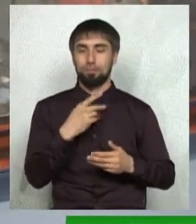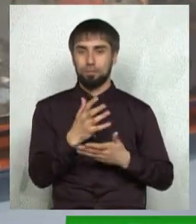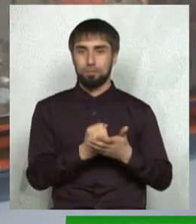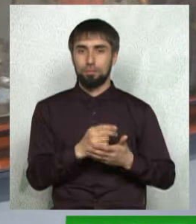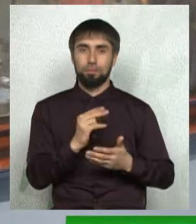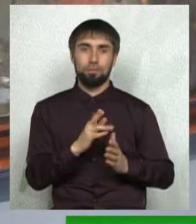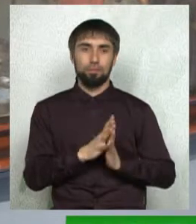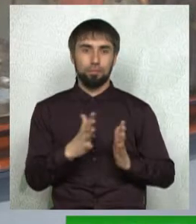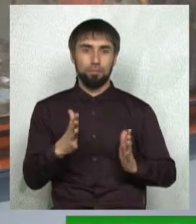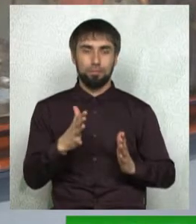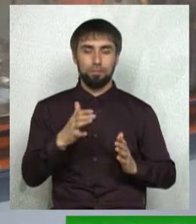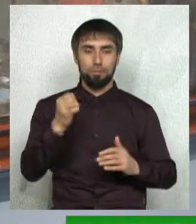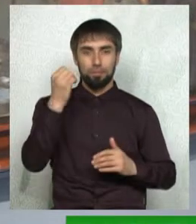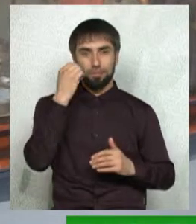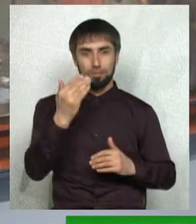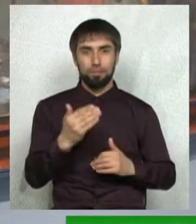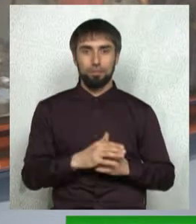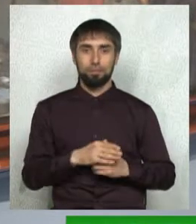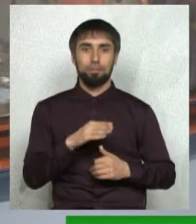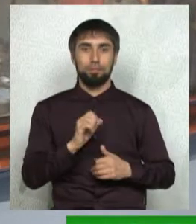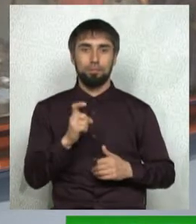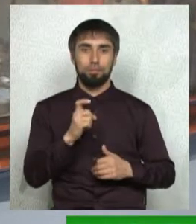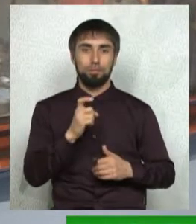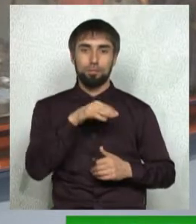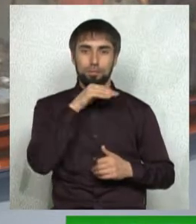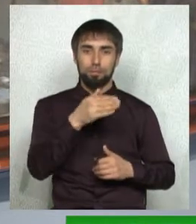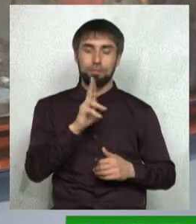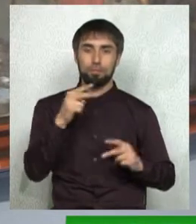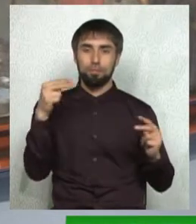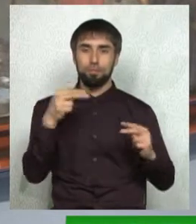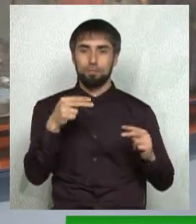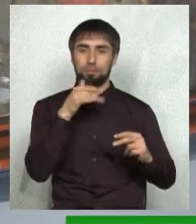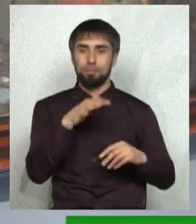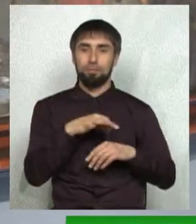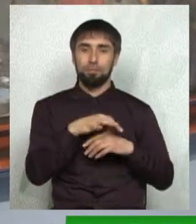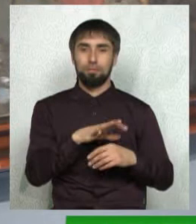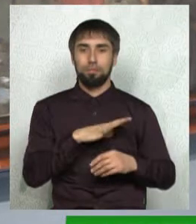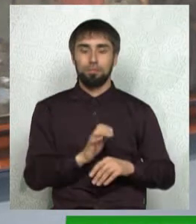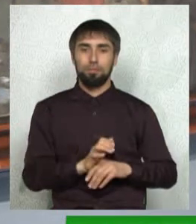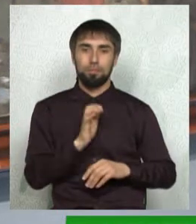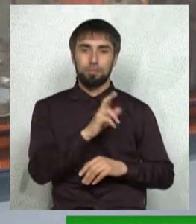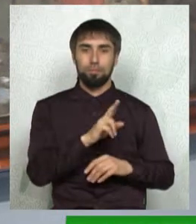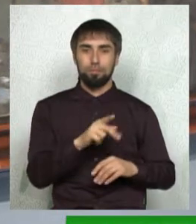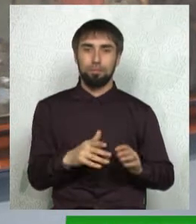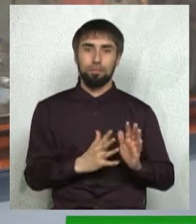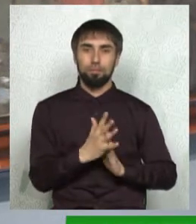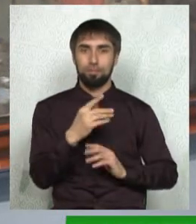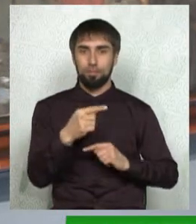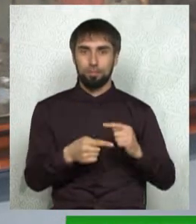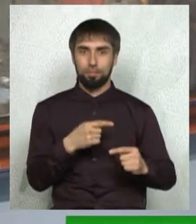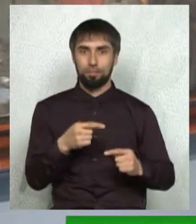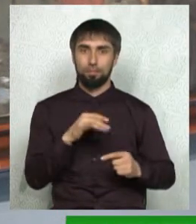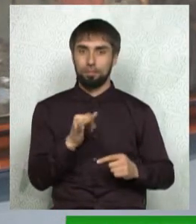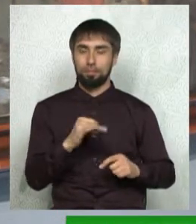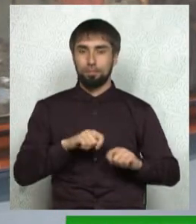больше памяти тех стариков, тех очевидцев, которые прошли через депортацию для подрастающего поколения.